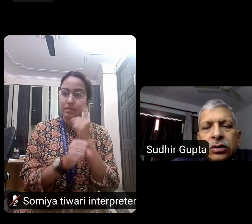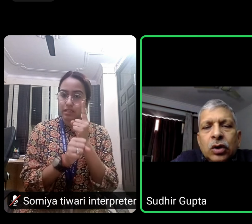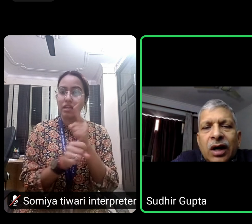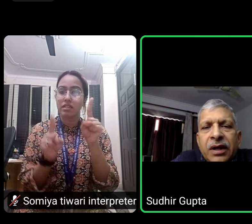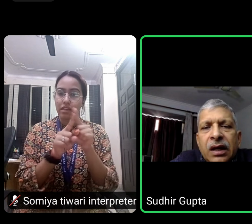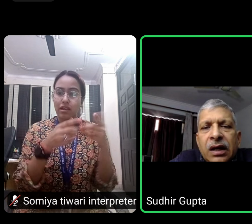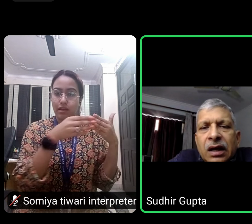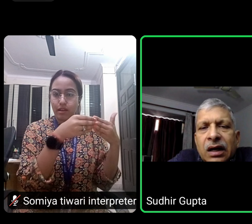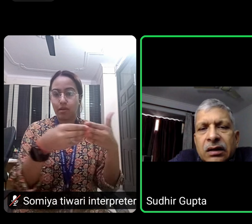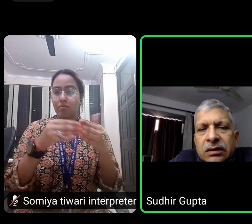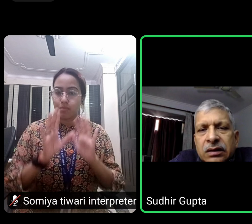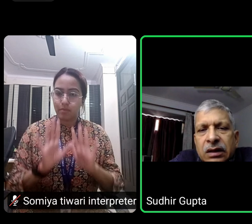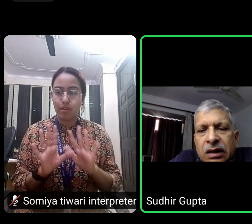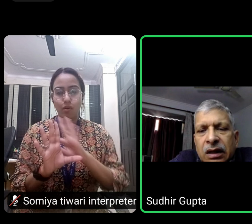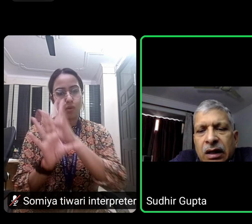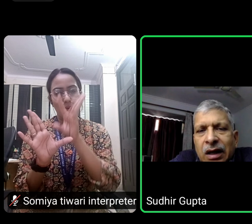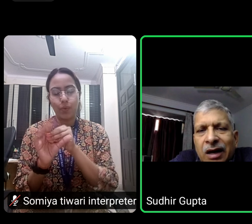तो आपके